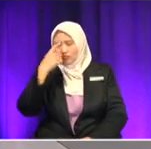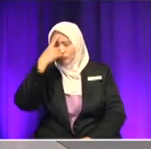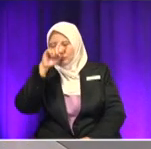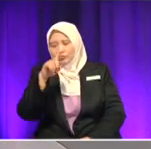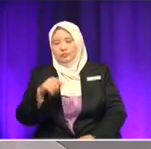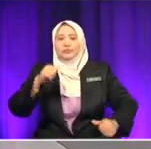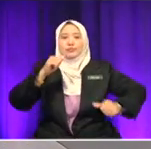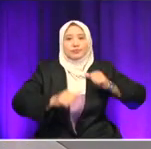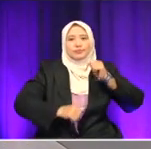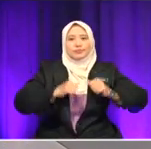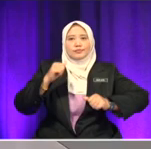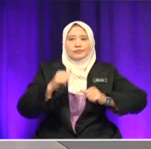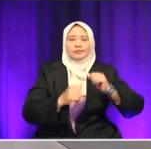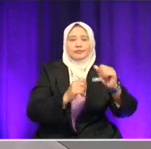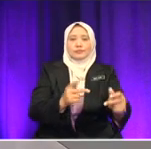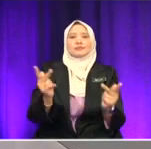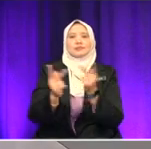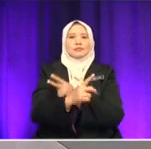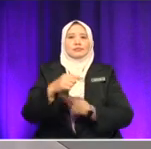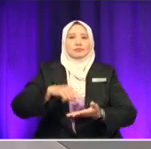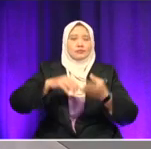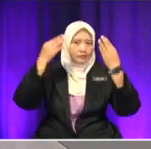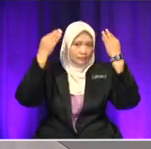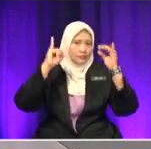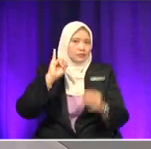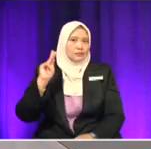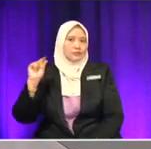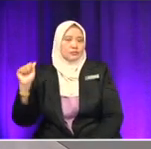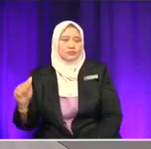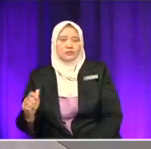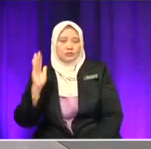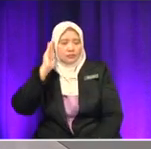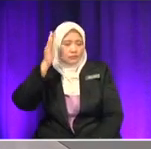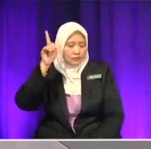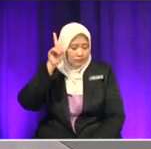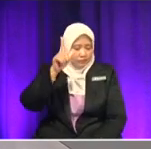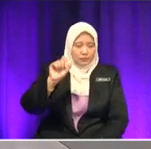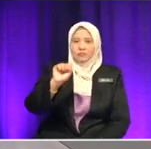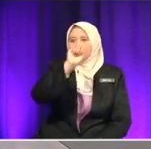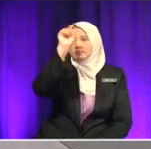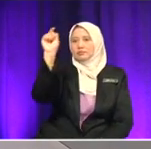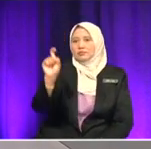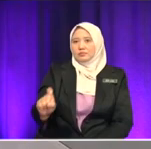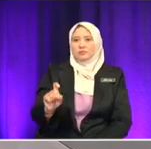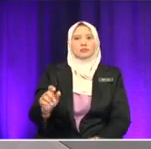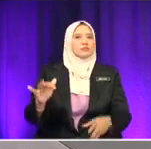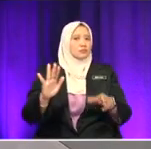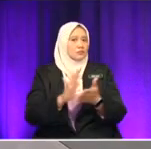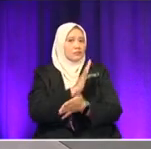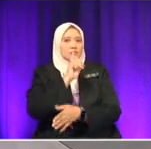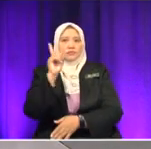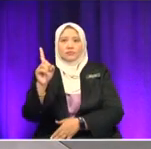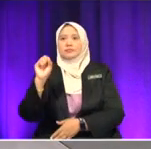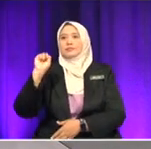mata pelajaran sains. Dan kali ini, Cikgu Ika akan bawakan kita tentang soalan-soalan kertas 1 SPM. Bagaimana dengan topik ini? Jom